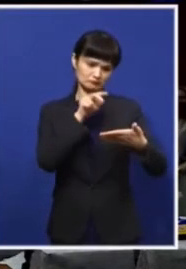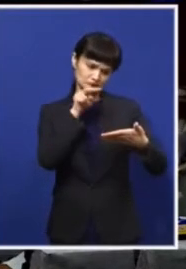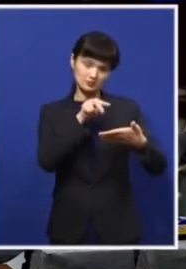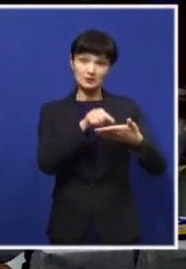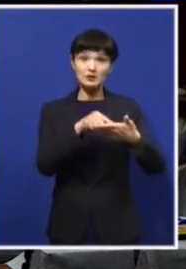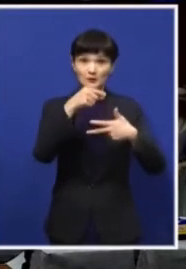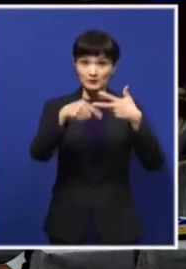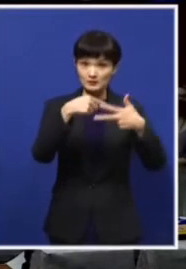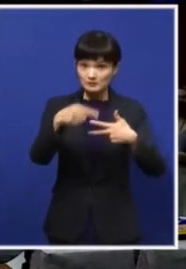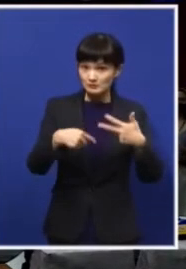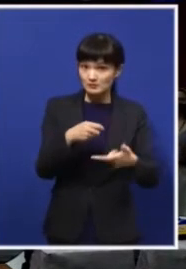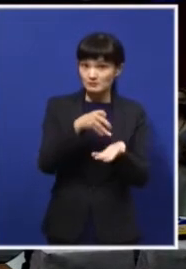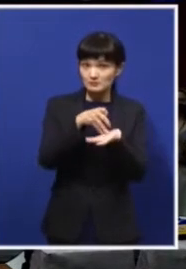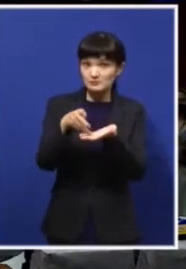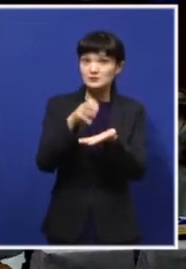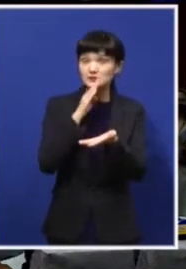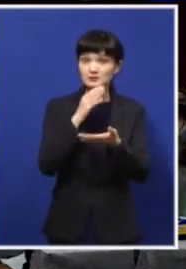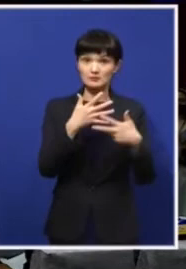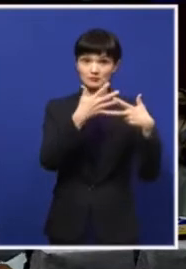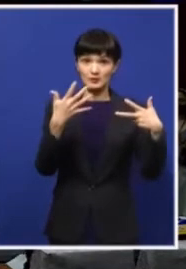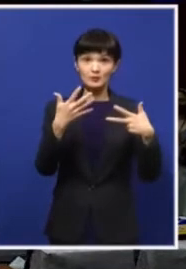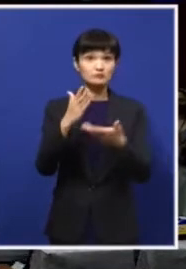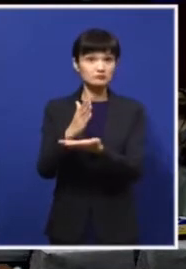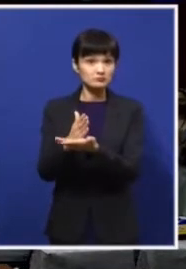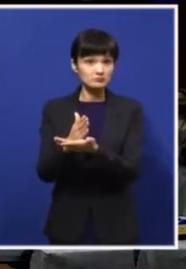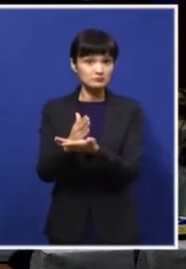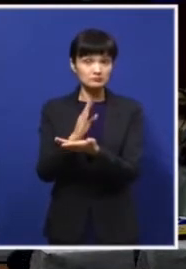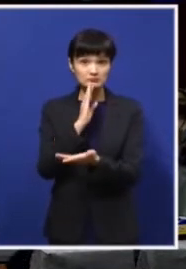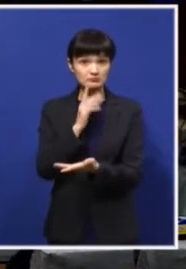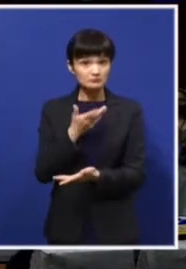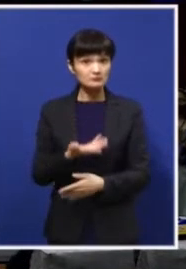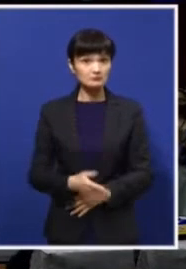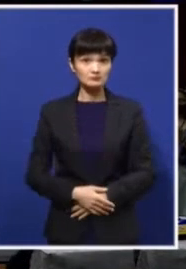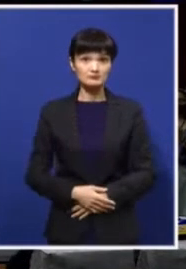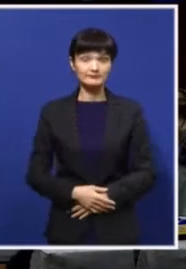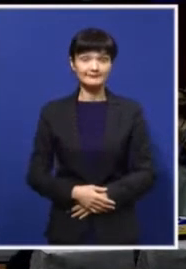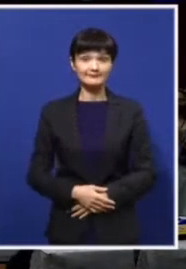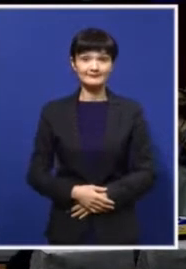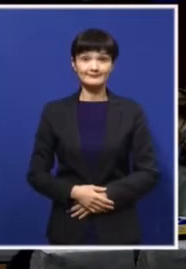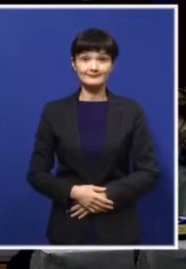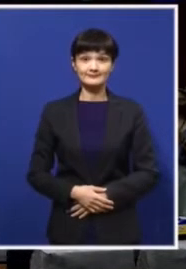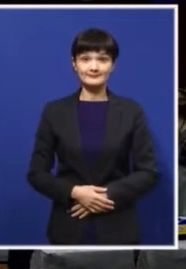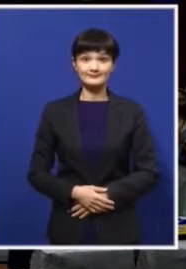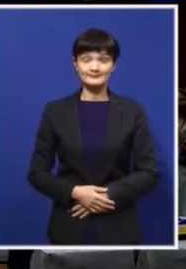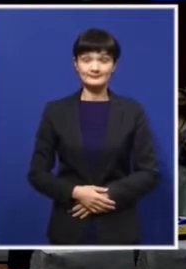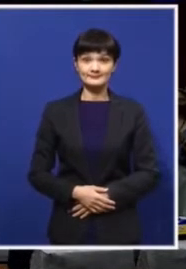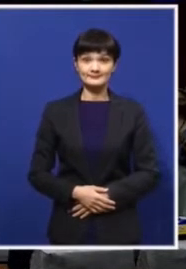时间是到礼拜五截止。哦，我想请教这个部分，谢谢。